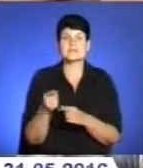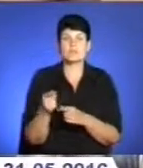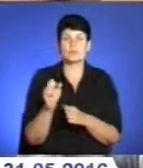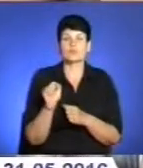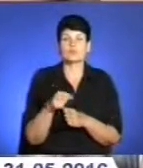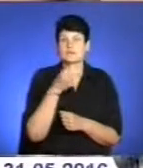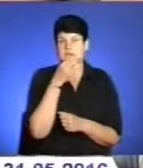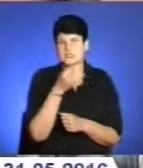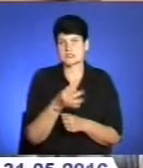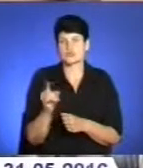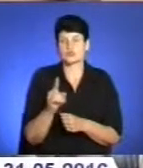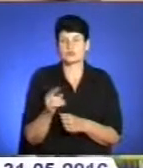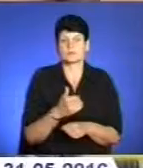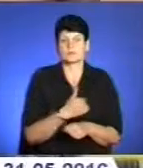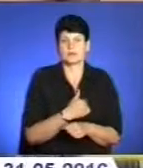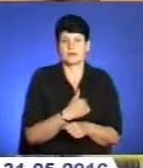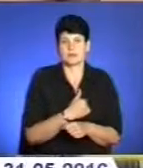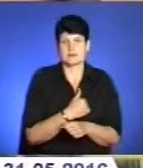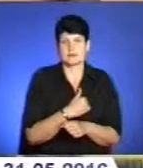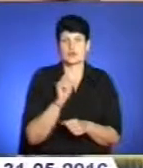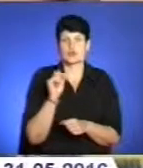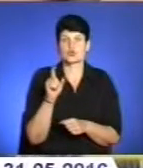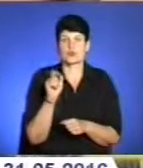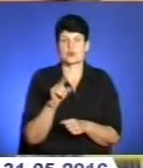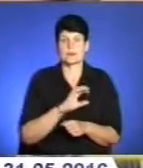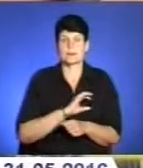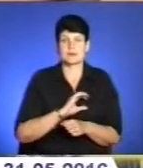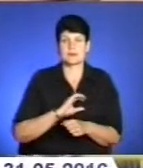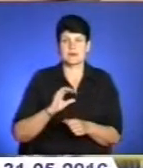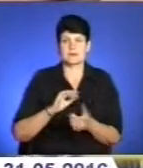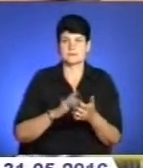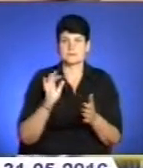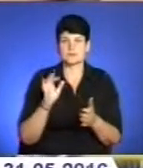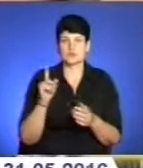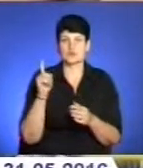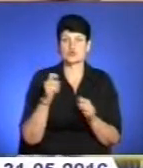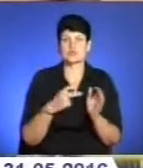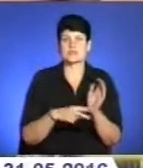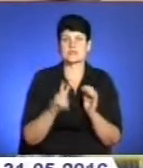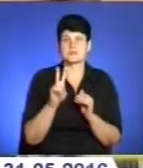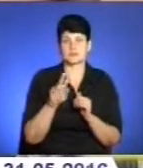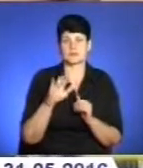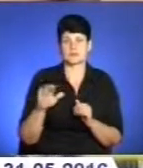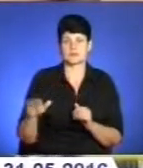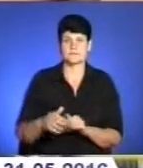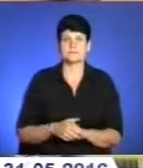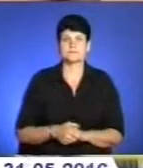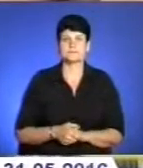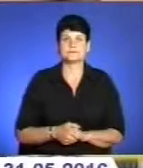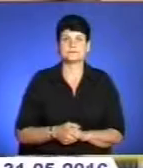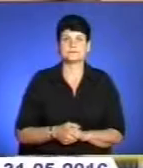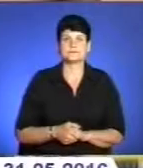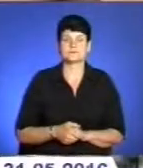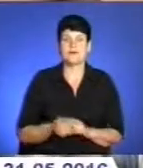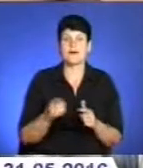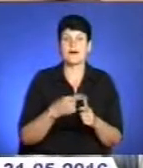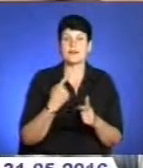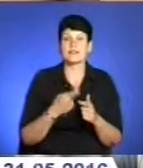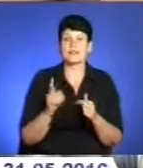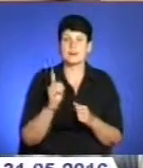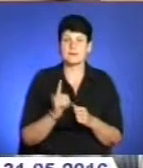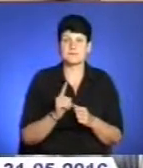дітей, власне, з ним і не справилася. Серед випускників тернопільських шкіл також не всі учні змогли впоратися з атестаційними